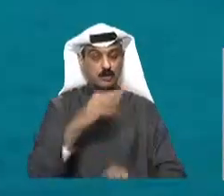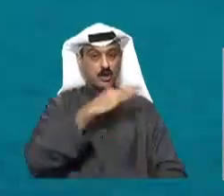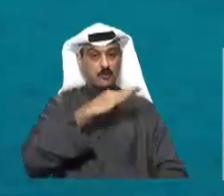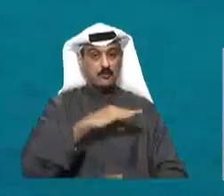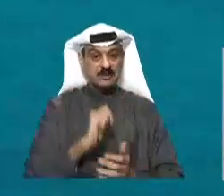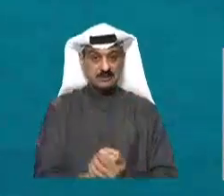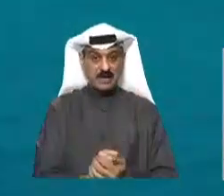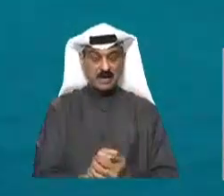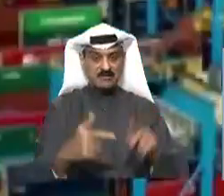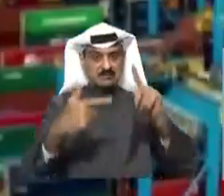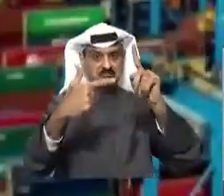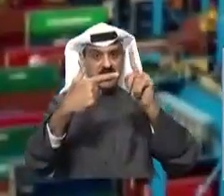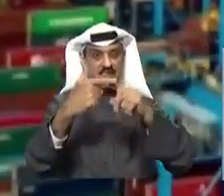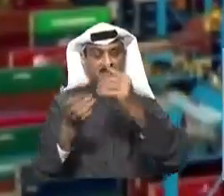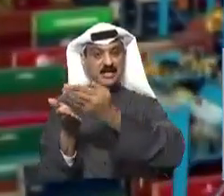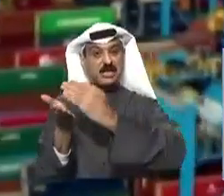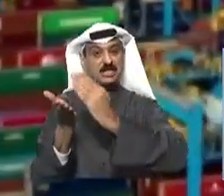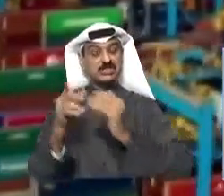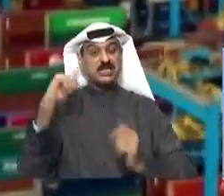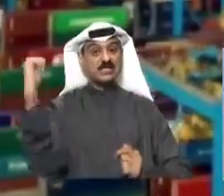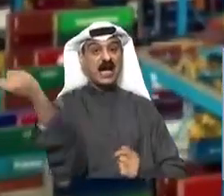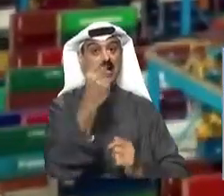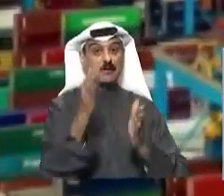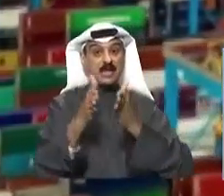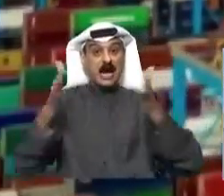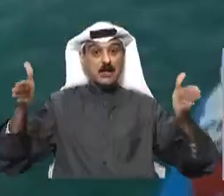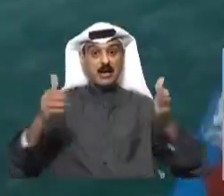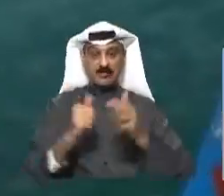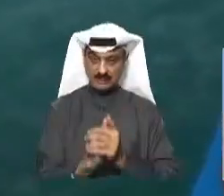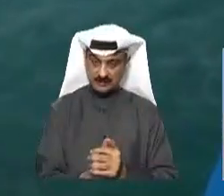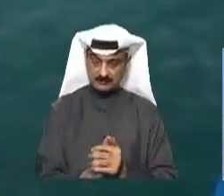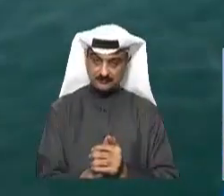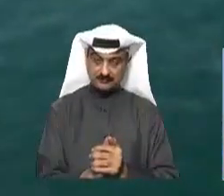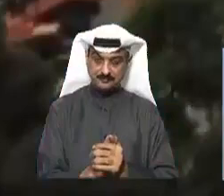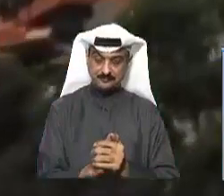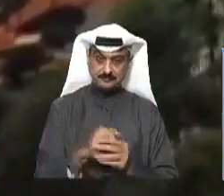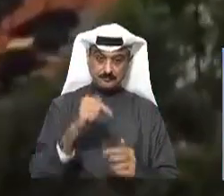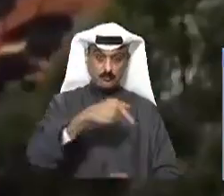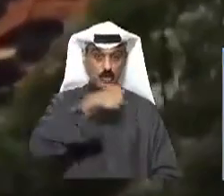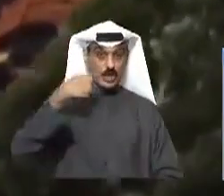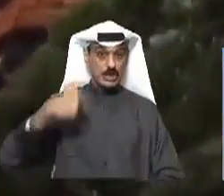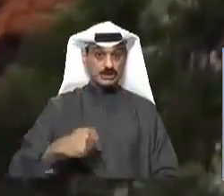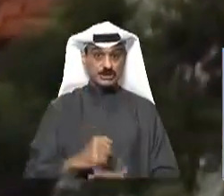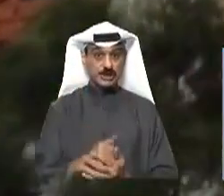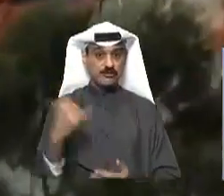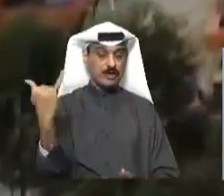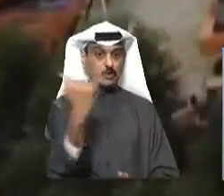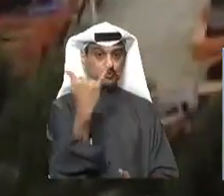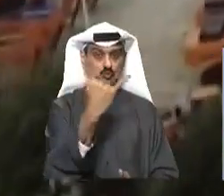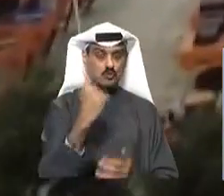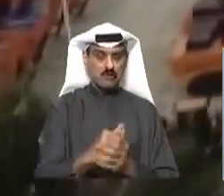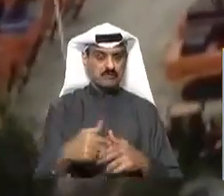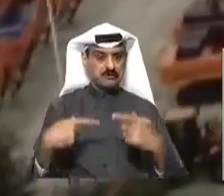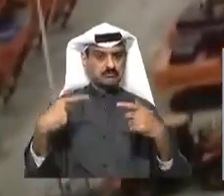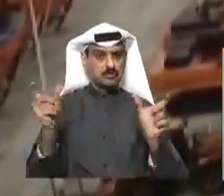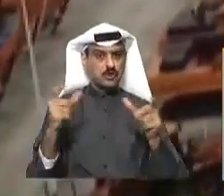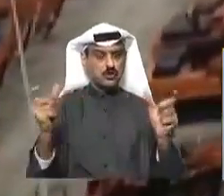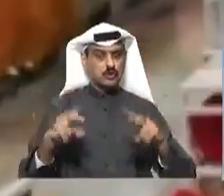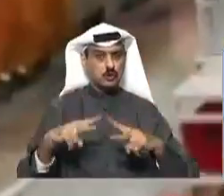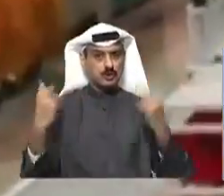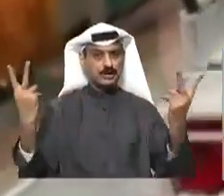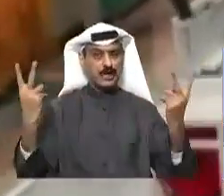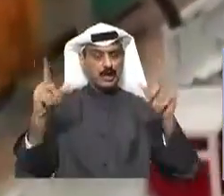ثاني أكبر اقتصاد عالمي تطرح فرصا واعدة، خاصة وأن الصين تمثل وجهة تكنولوجية